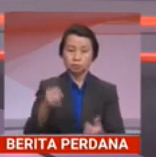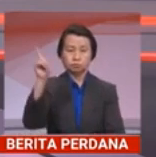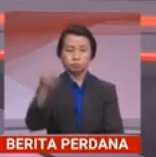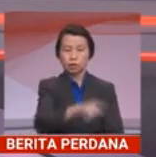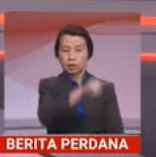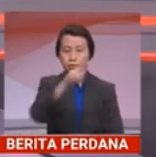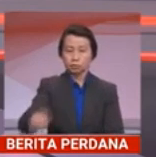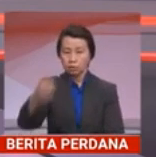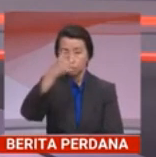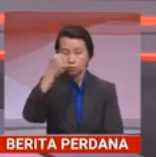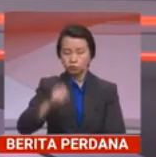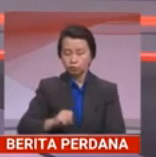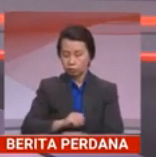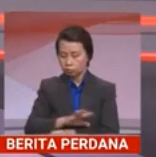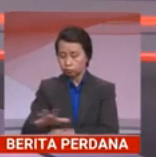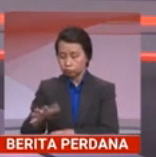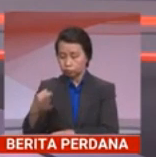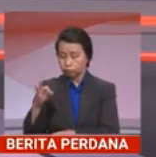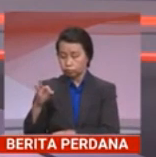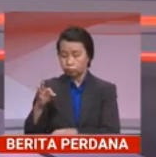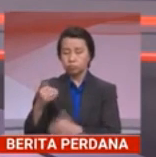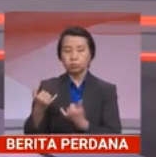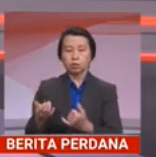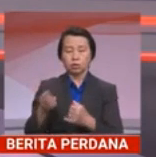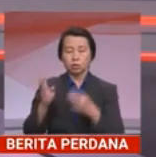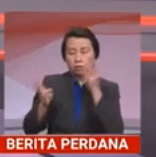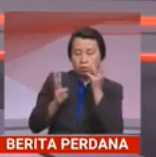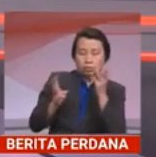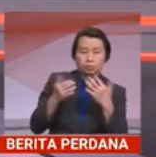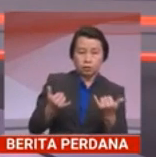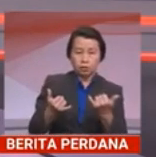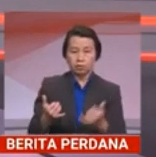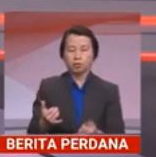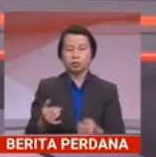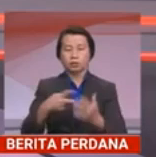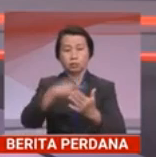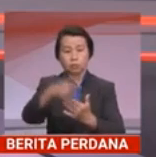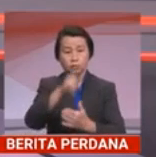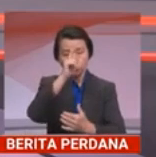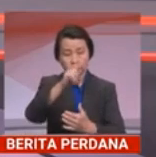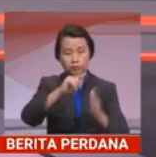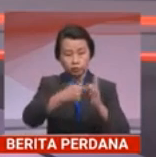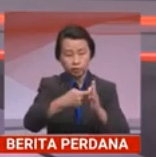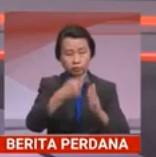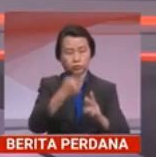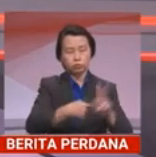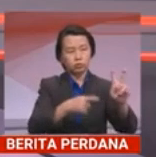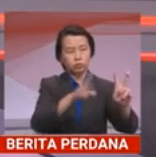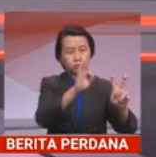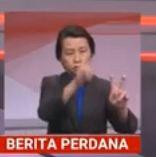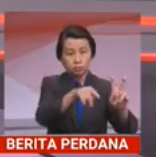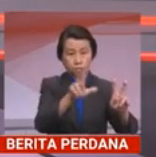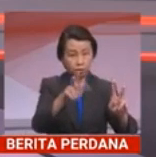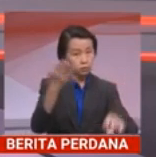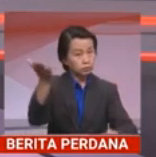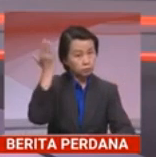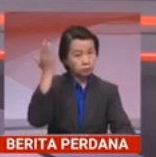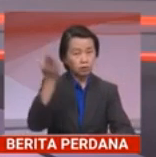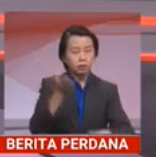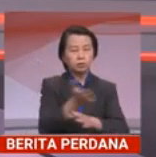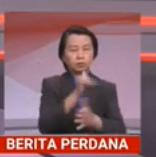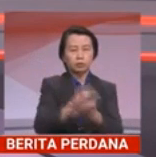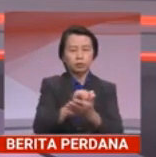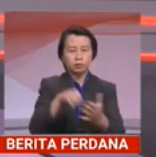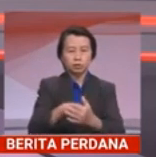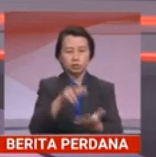dibatalkan berikutan penularan wabak COVID-19 yang membimbangkan. Program itu sepatutnya berlangsung pada 29 Mac lalu. Sebelum ini